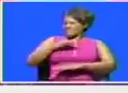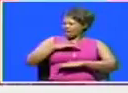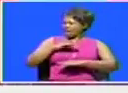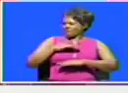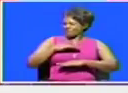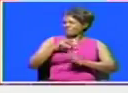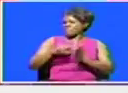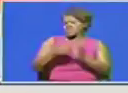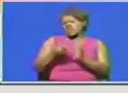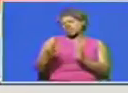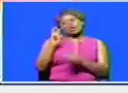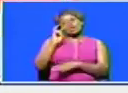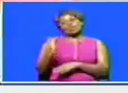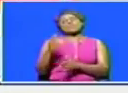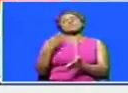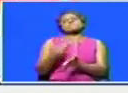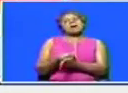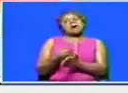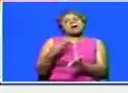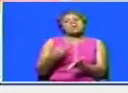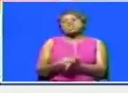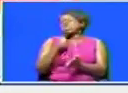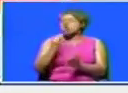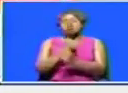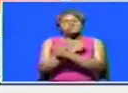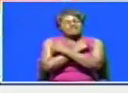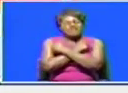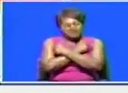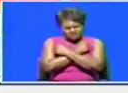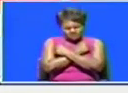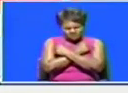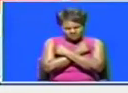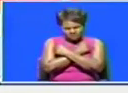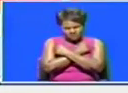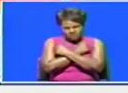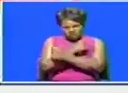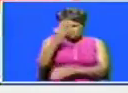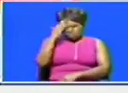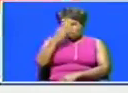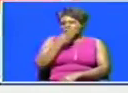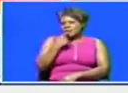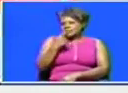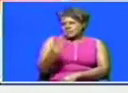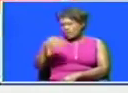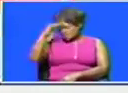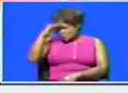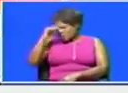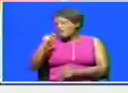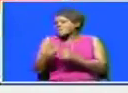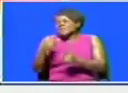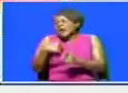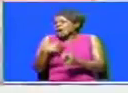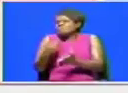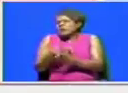Hapo inamaanisha basi unaangalia pesa yake, unaangalia mfuko. Sio mapenzi unaangalia. Manake mimi sio unajua mwanamume anaweza kukunulia pombe lakini hana pesa.